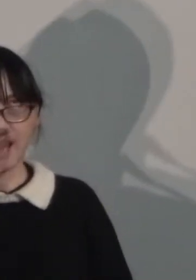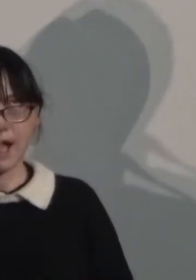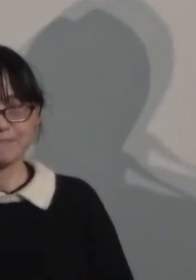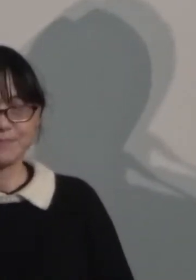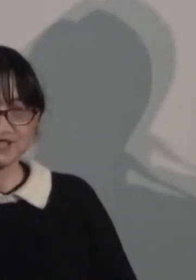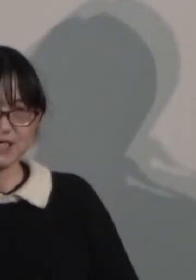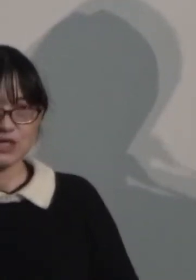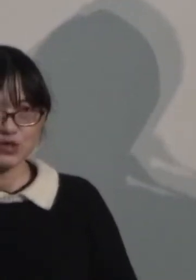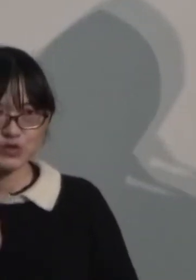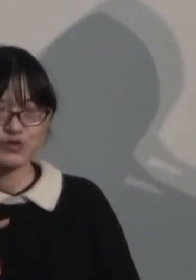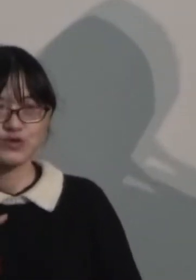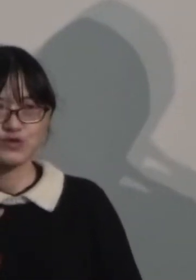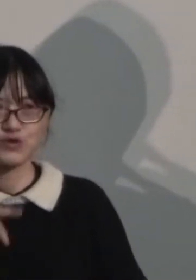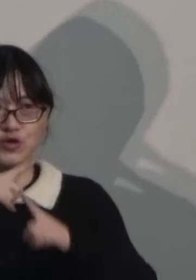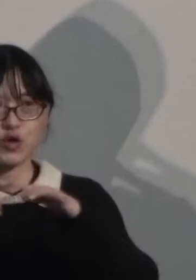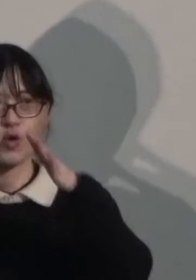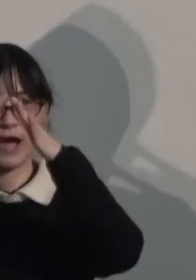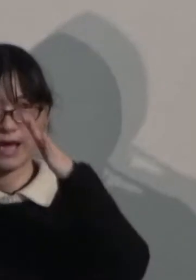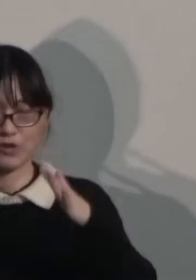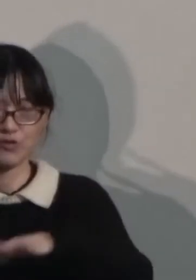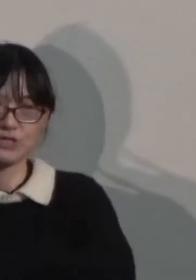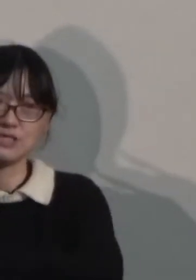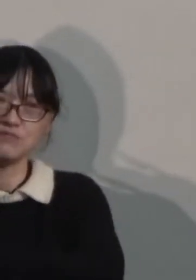が返事を書きました。